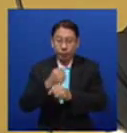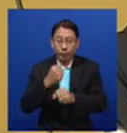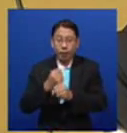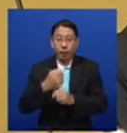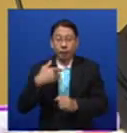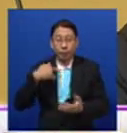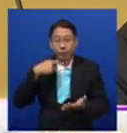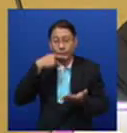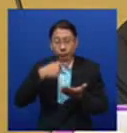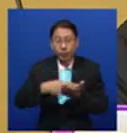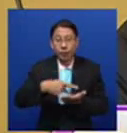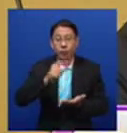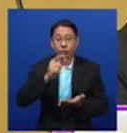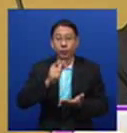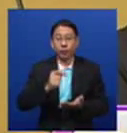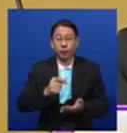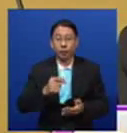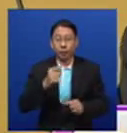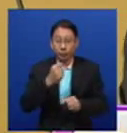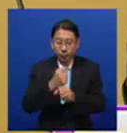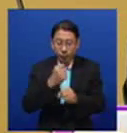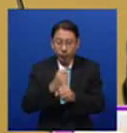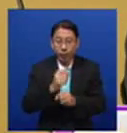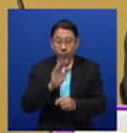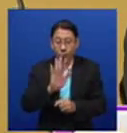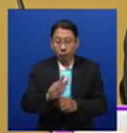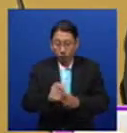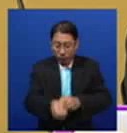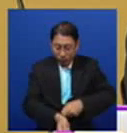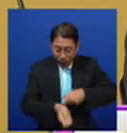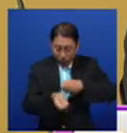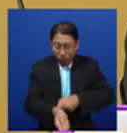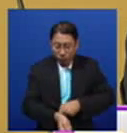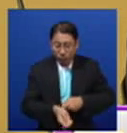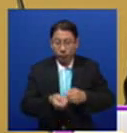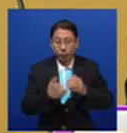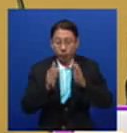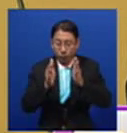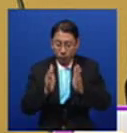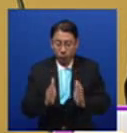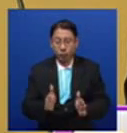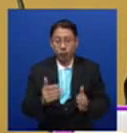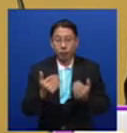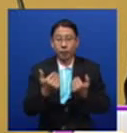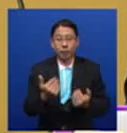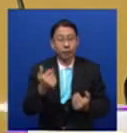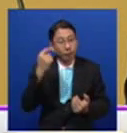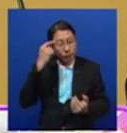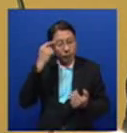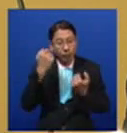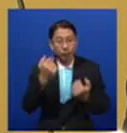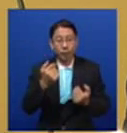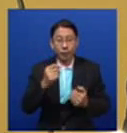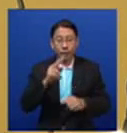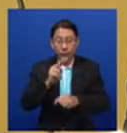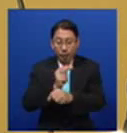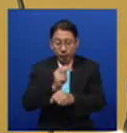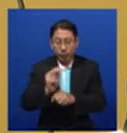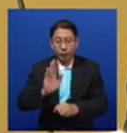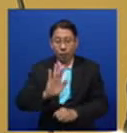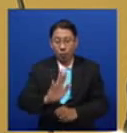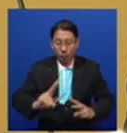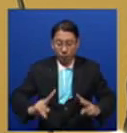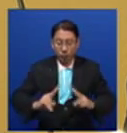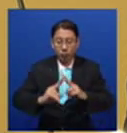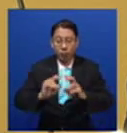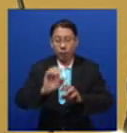ด้านปัจจัยการผลิตของเกษตรกรด้วยนะครับในเรื่องนี้เนี่ยนะครับก็เป็นหน้าที่ของกระทรวงมหาด